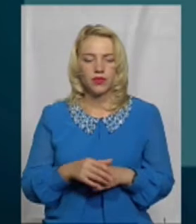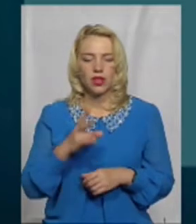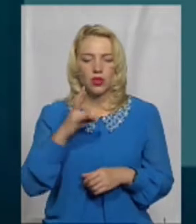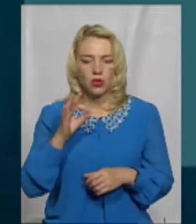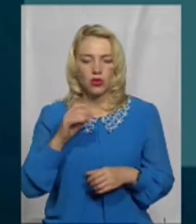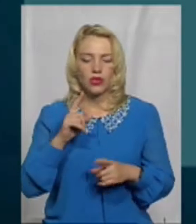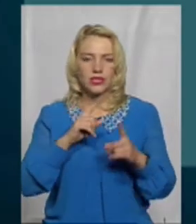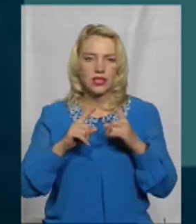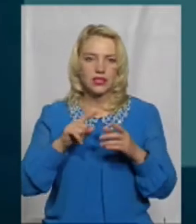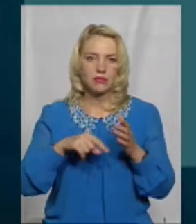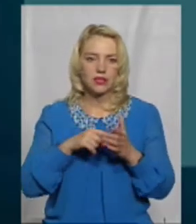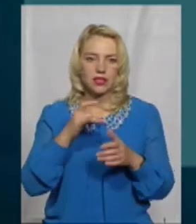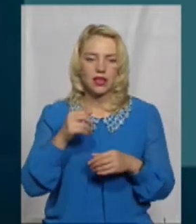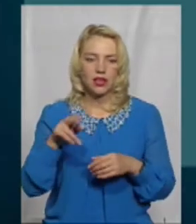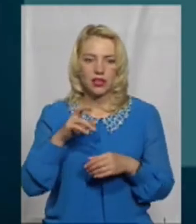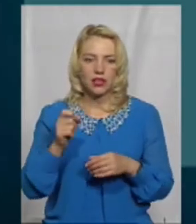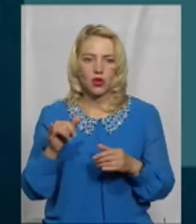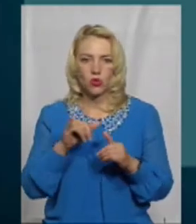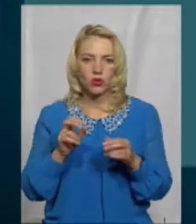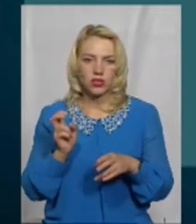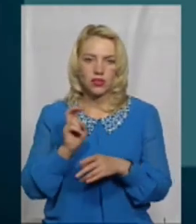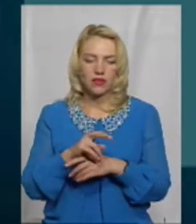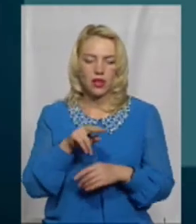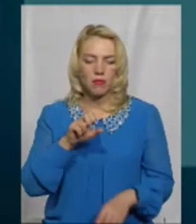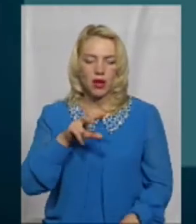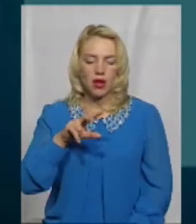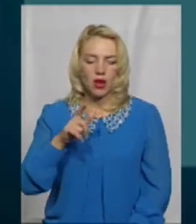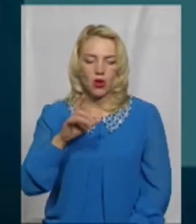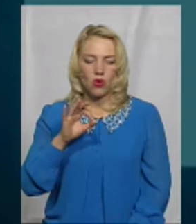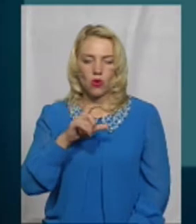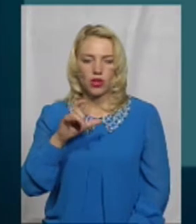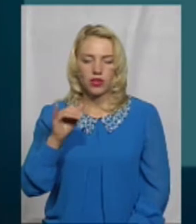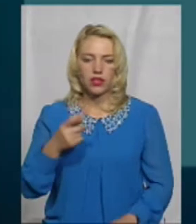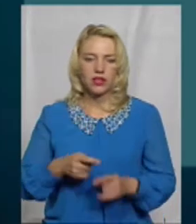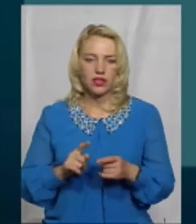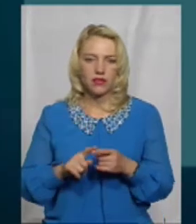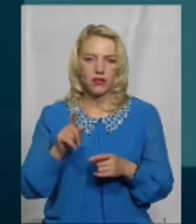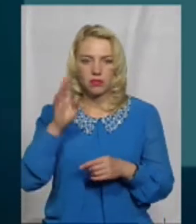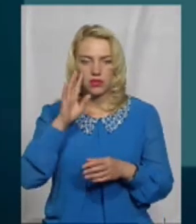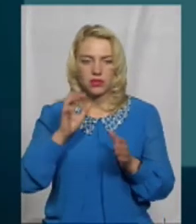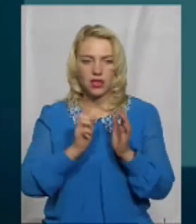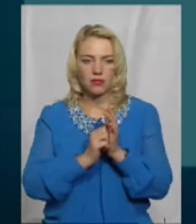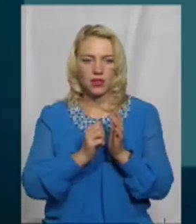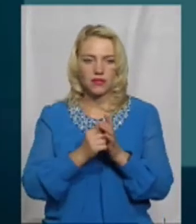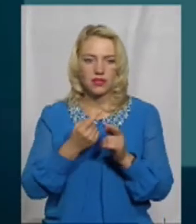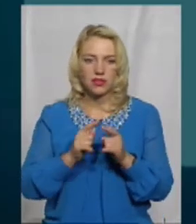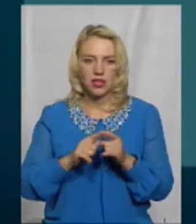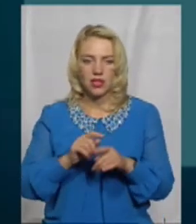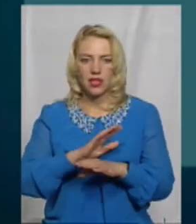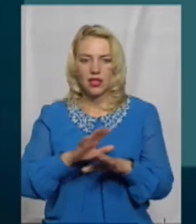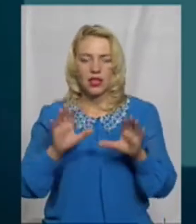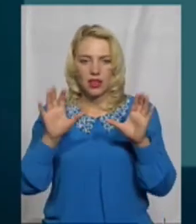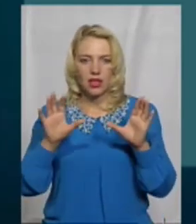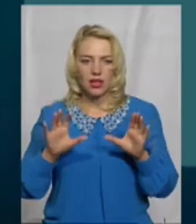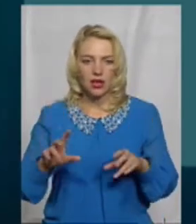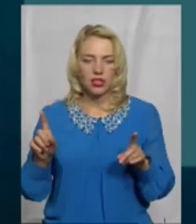міській раді, куди з'явився Пальохін. Нас ніхто не запросив з приводу цих ведмедів. Те, чим він займається, це взагалі нелегально,